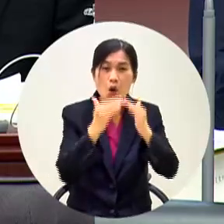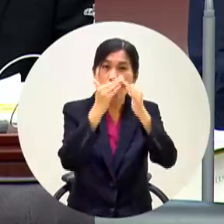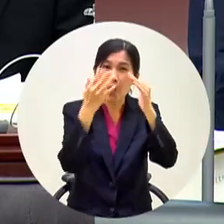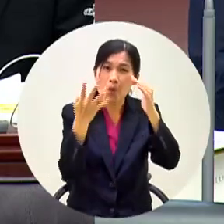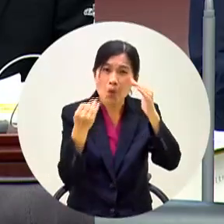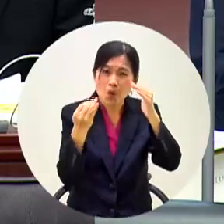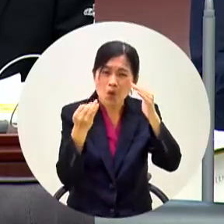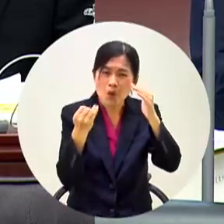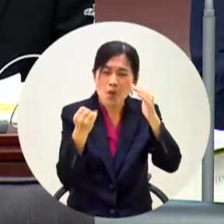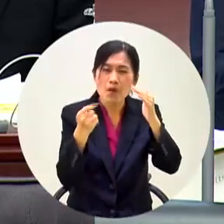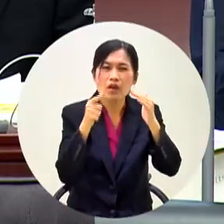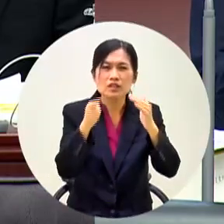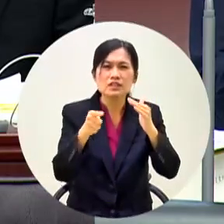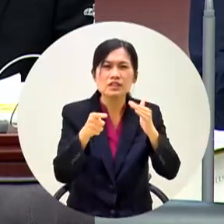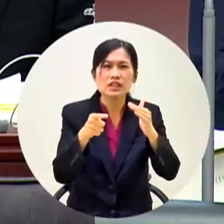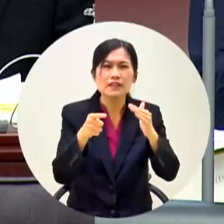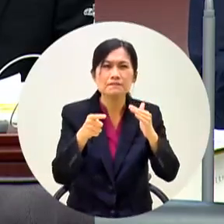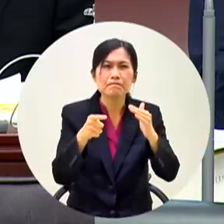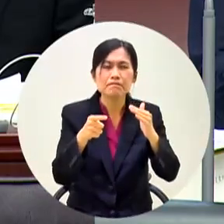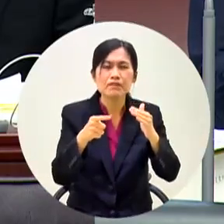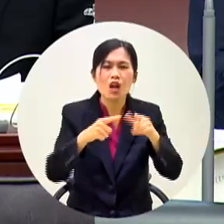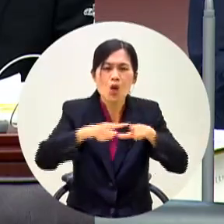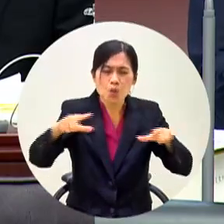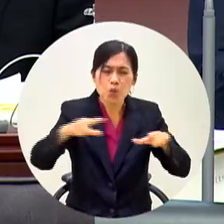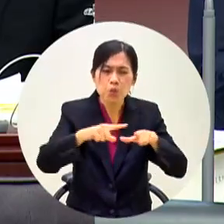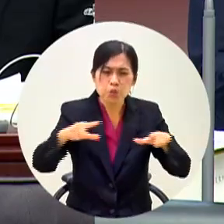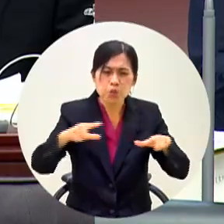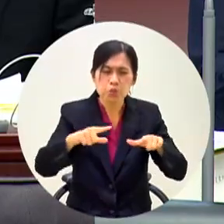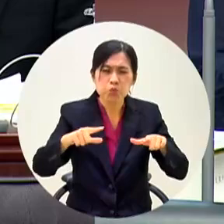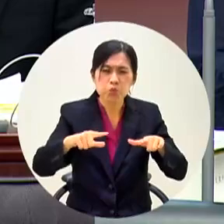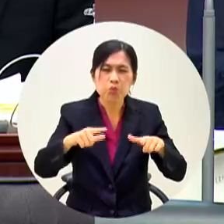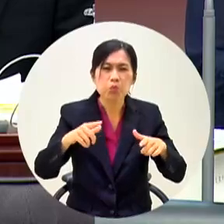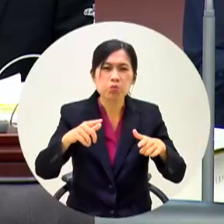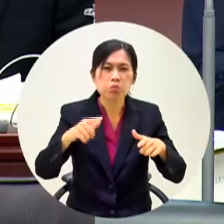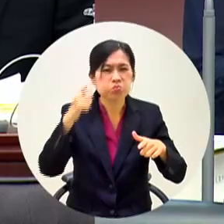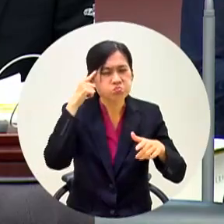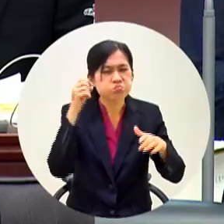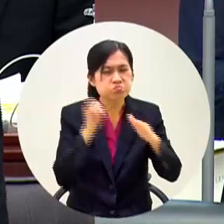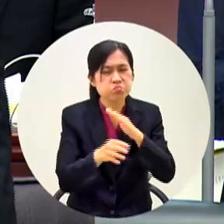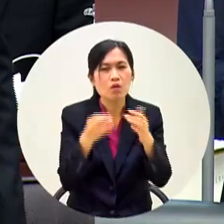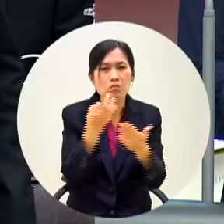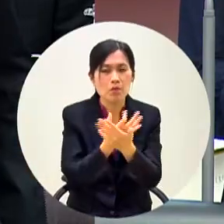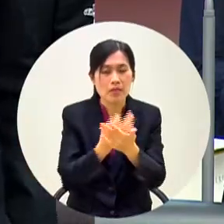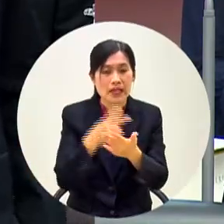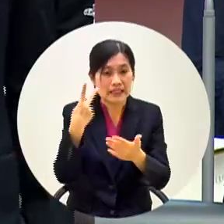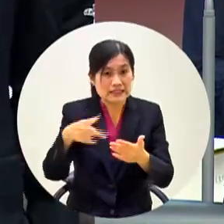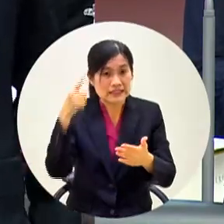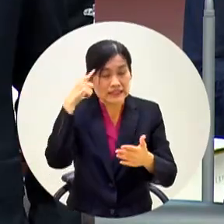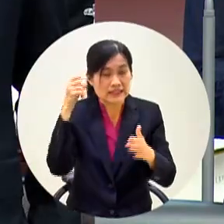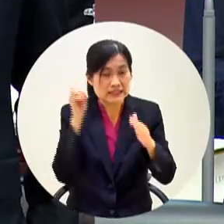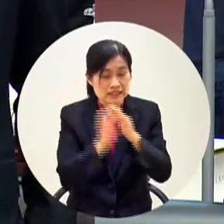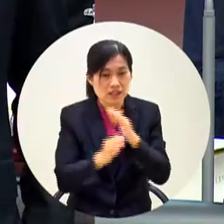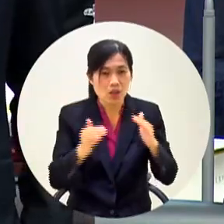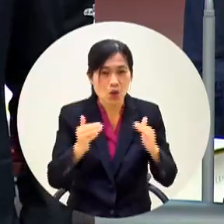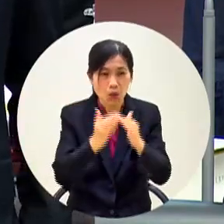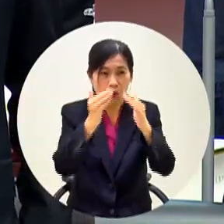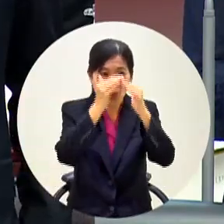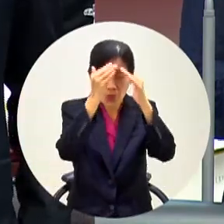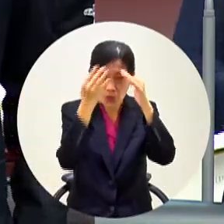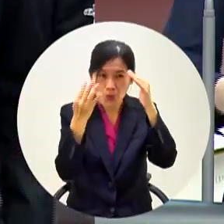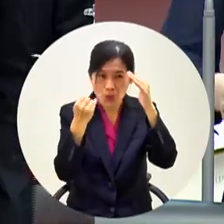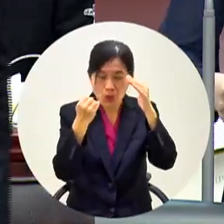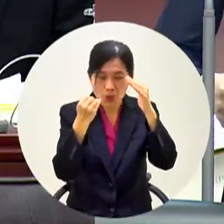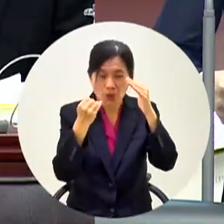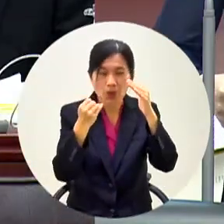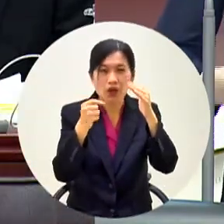单纯只有从建蔽率来做考量会来的优惠，所以这点请议员放心。 所以你们大概会设在什么样的一个，就